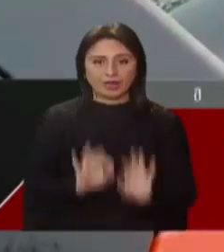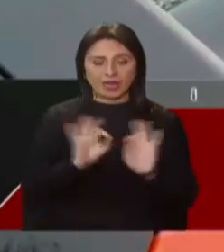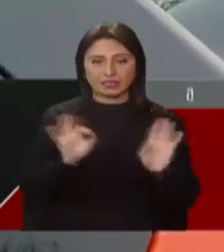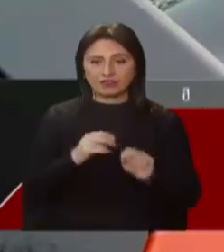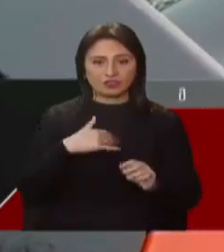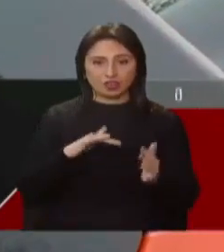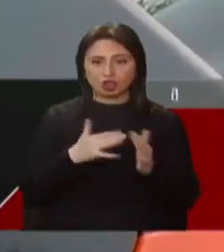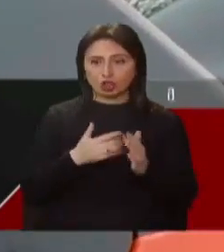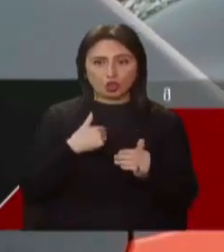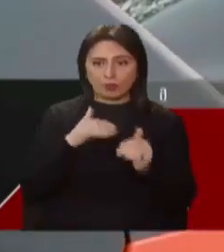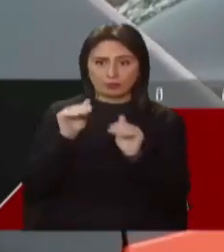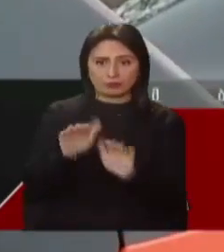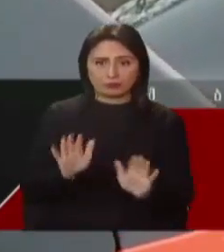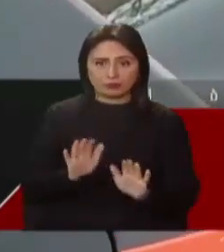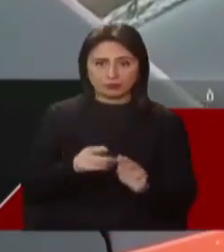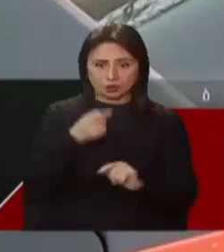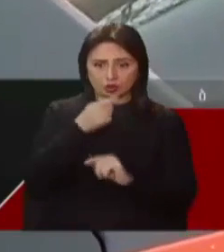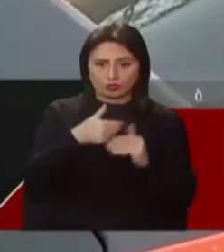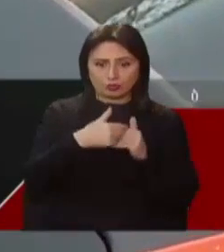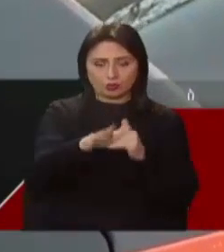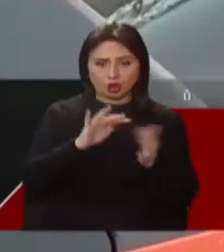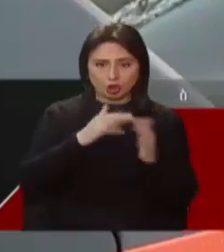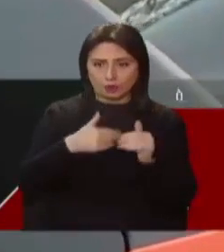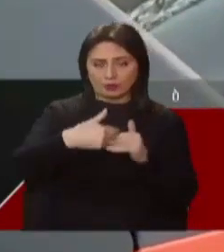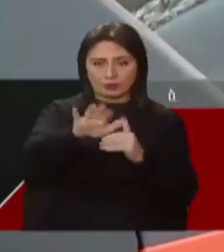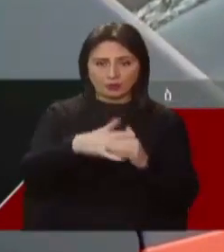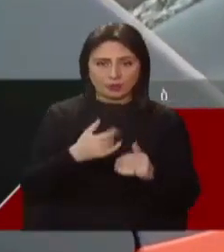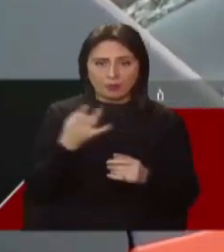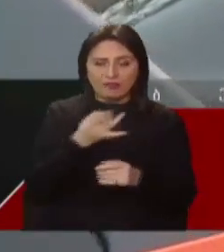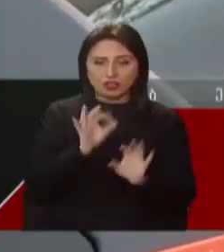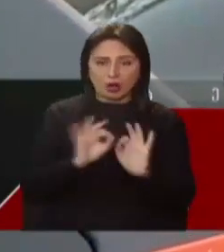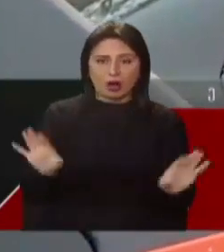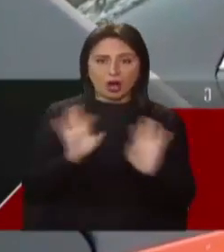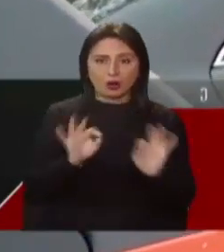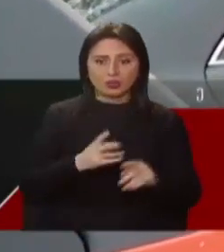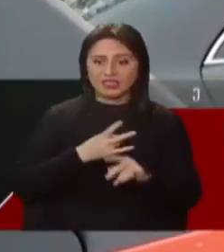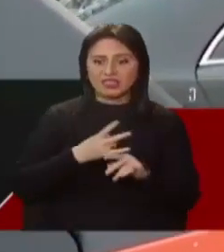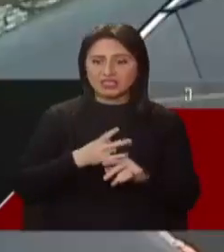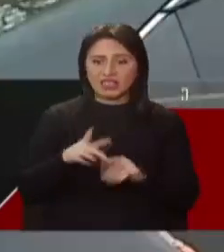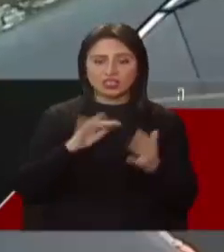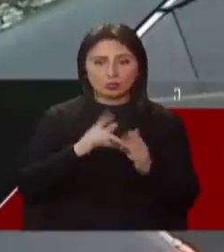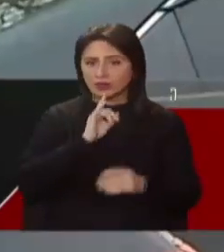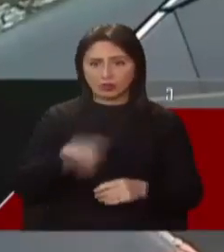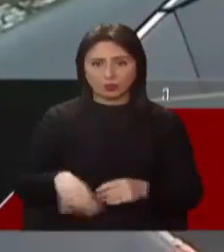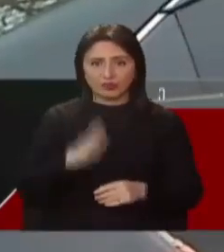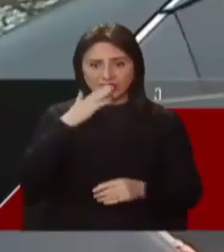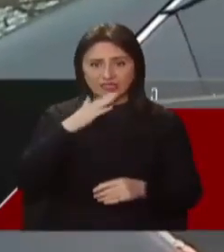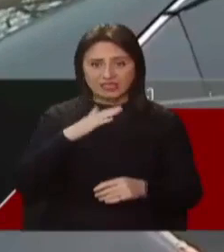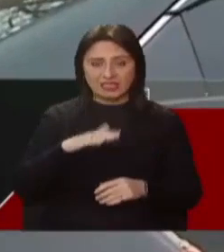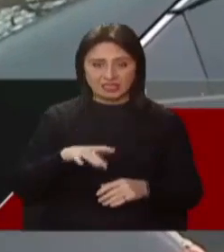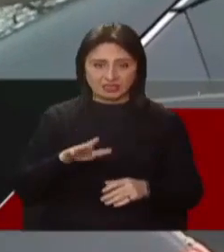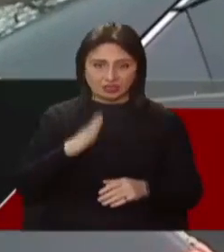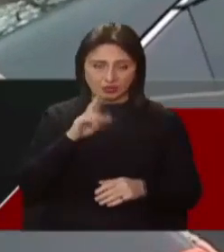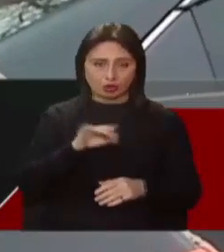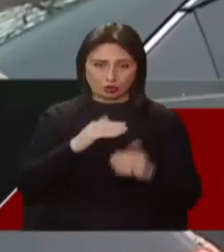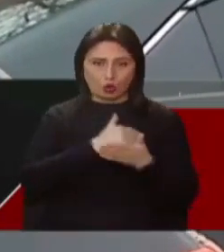ასახსნელია, ჩვენ სოფელში არაფერს ვაშენებთ, დაშორებულები ვართ ძალიან სოფლიდან, ბევრჯერ აუხსენით, რომ არაფერი არ ზიანდება სოფელში. Წყლის ზომაზე